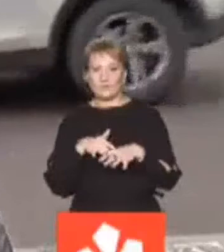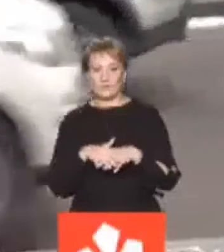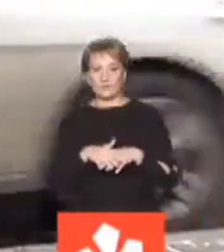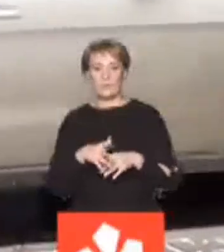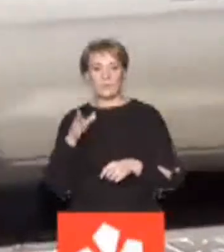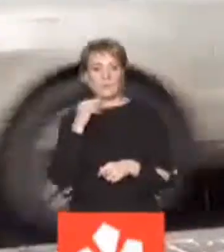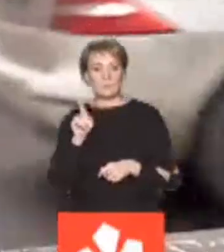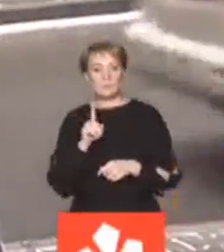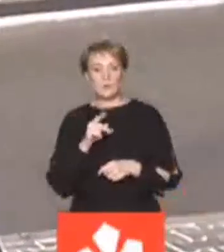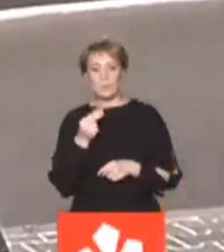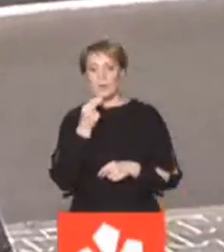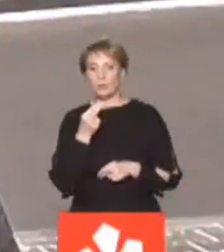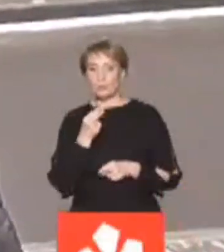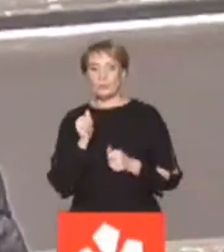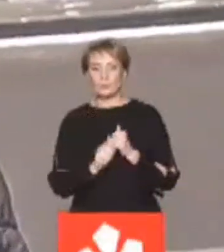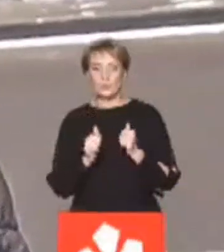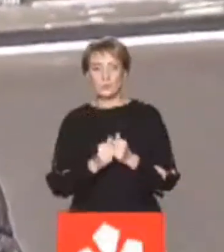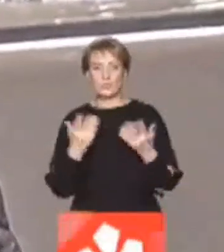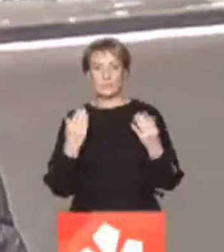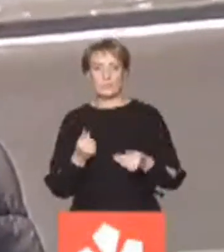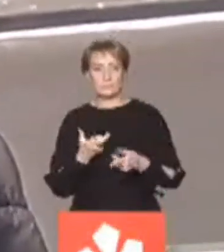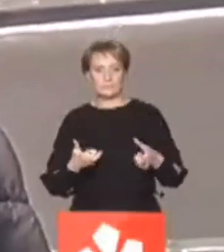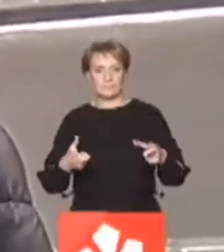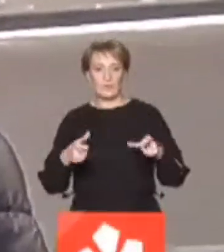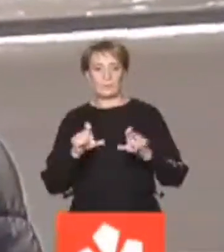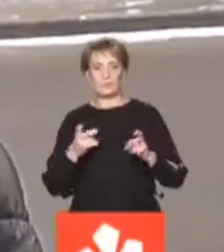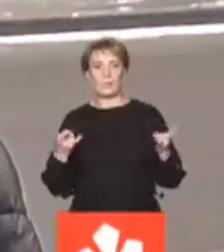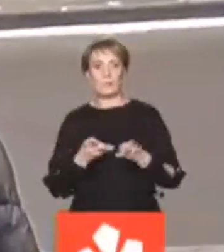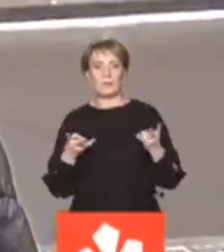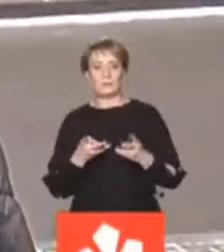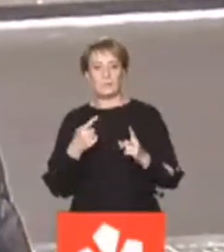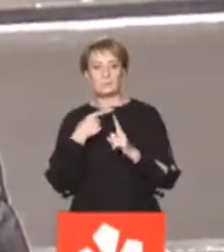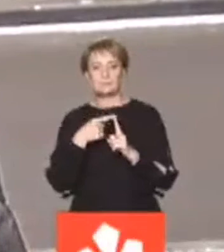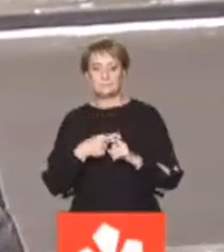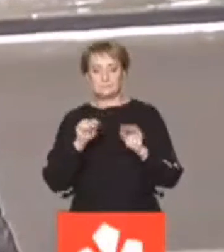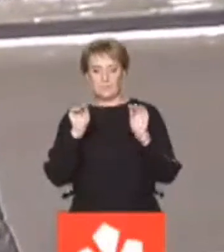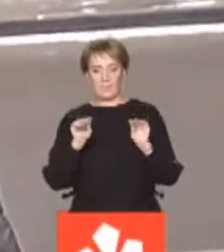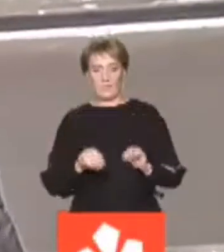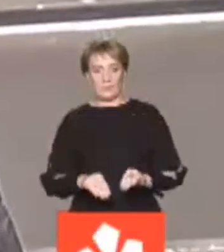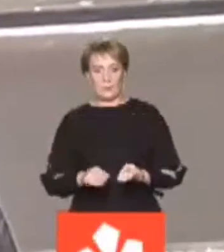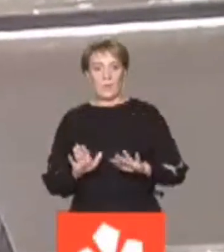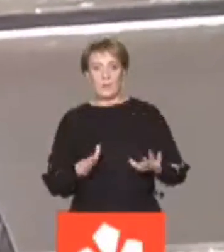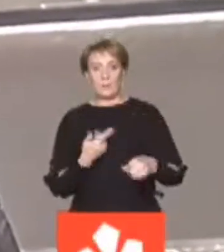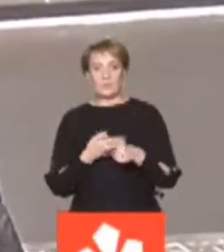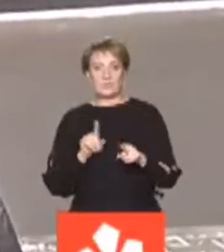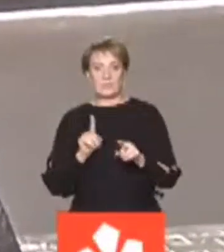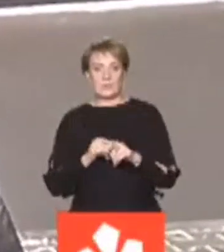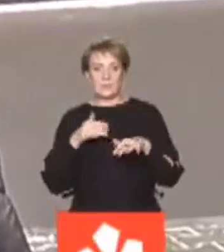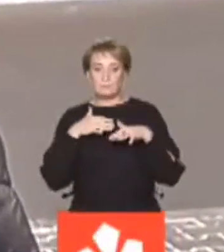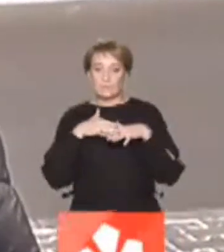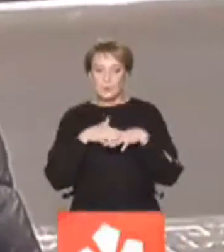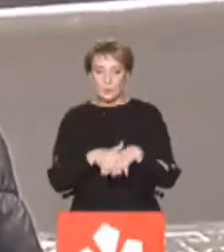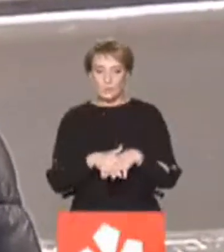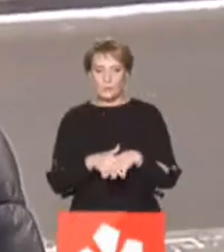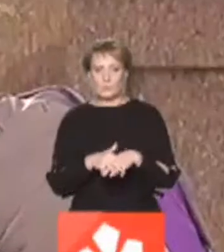те, що продукти з кожним днем дорожчають, то потрібно, мабуть, скласти меню. І після цього вже прораховувати,